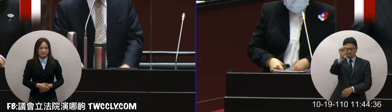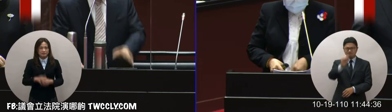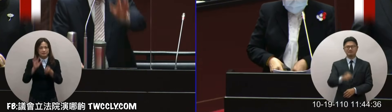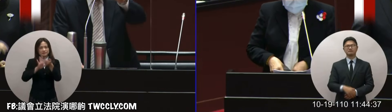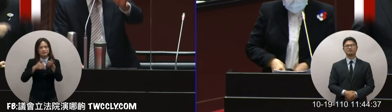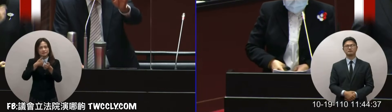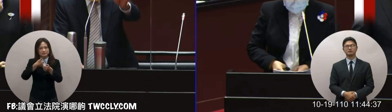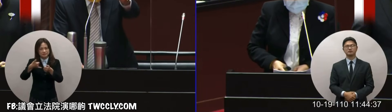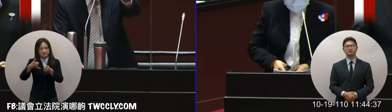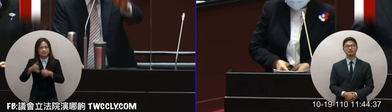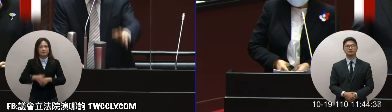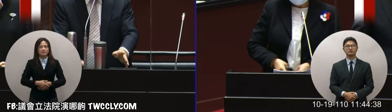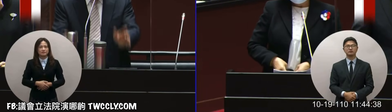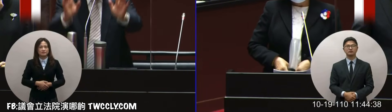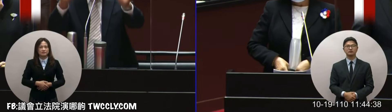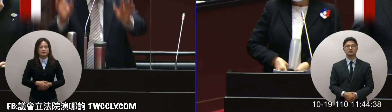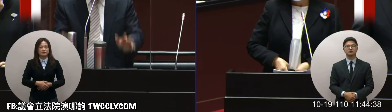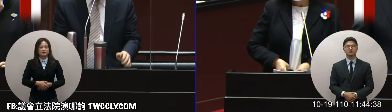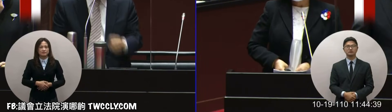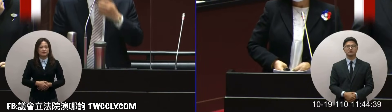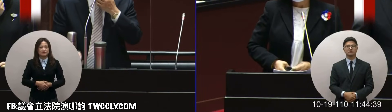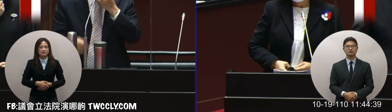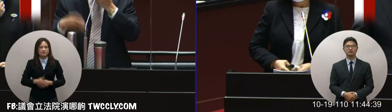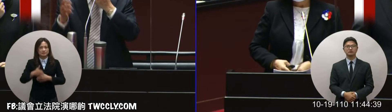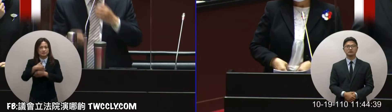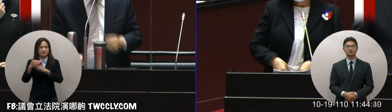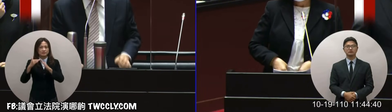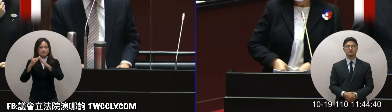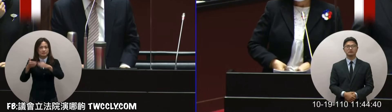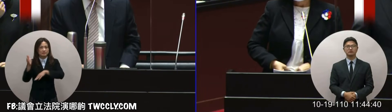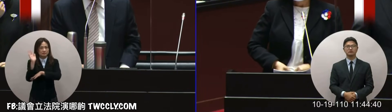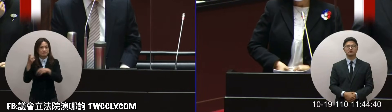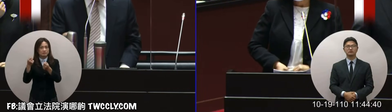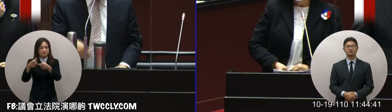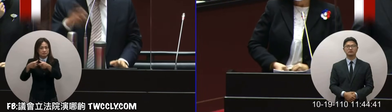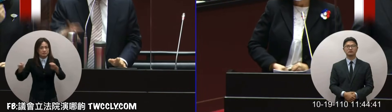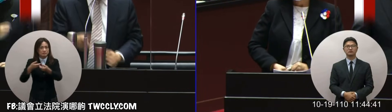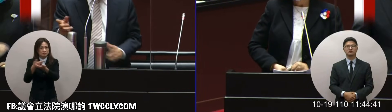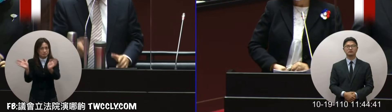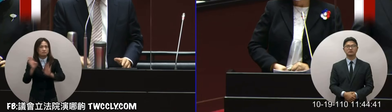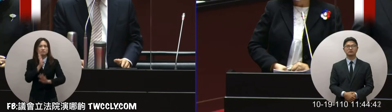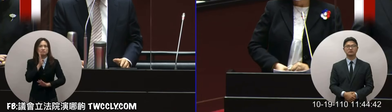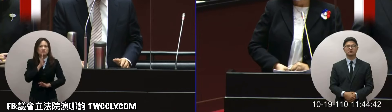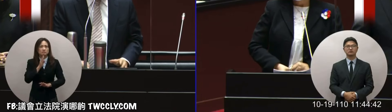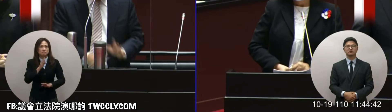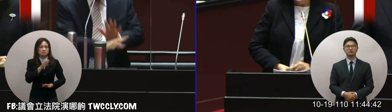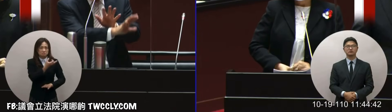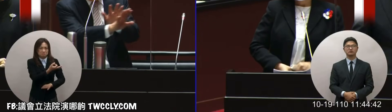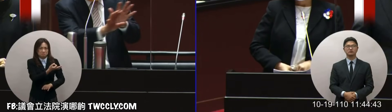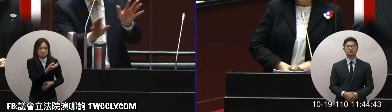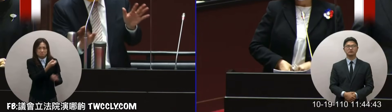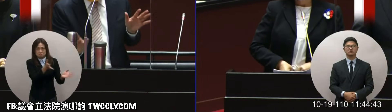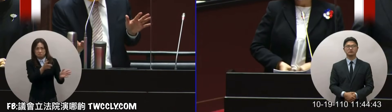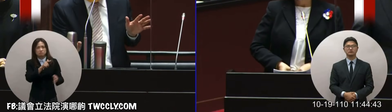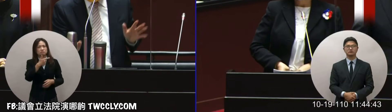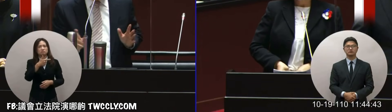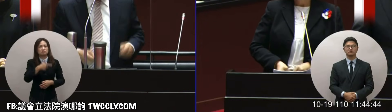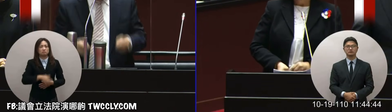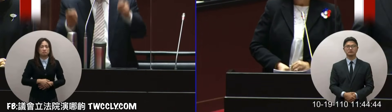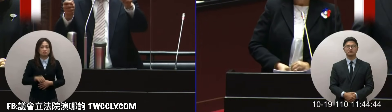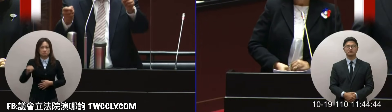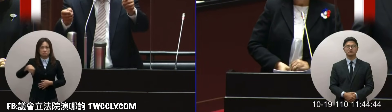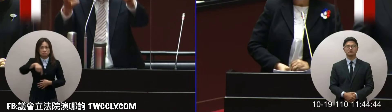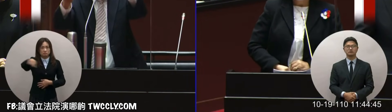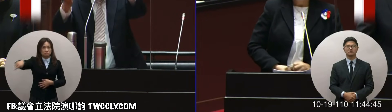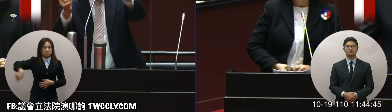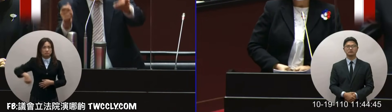员，你看这县市政府也都是花券呢，他也不是花现金呢。你看这些大的县市哦，也